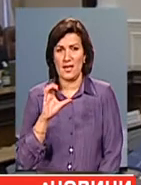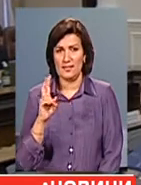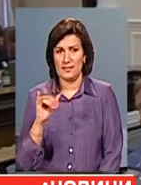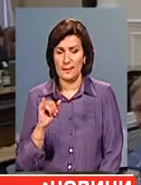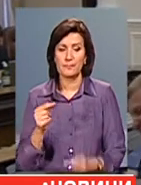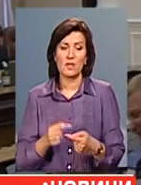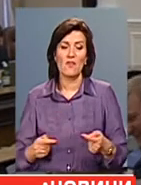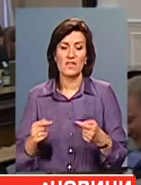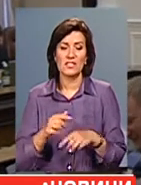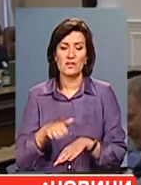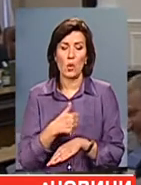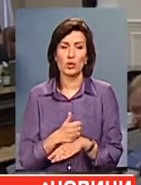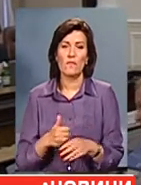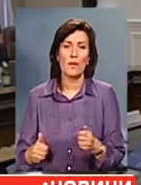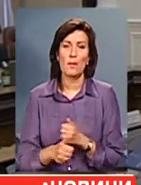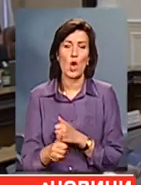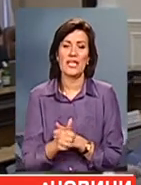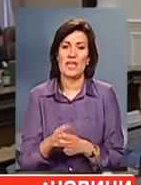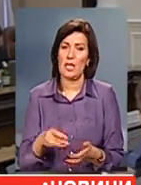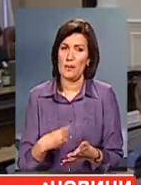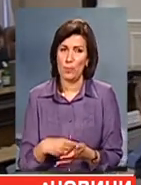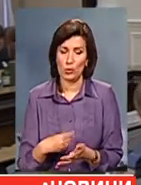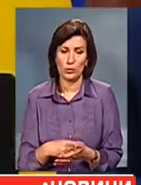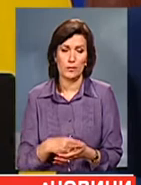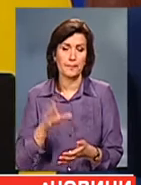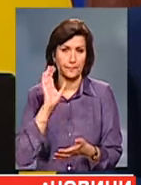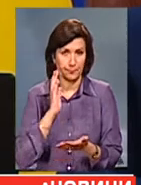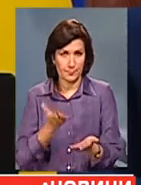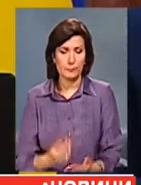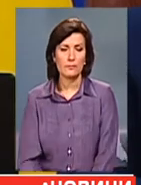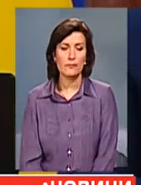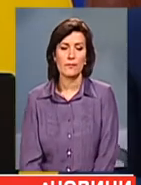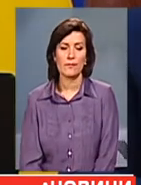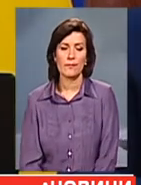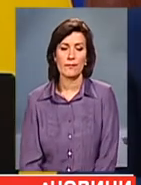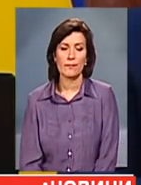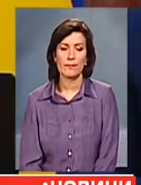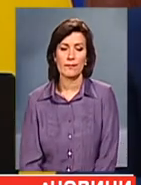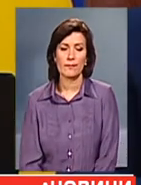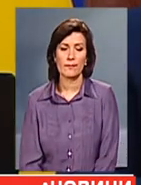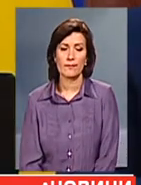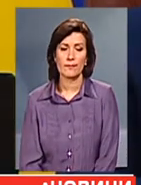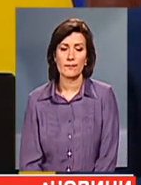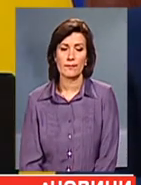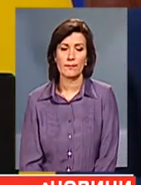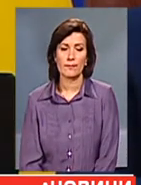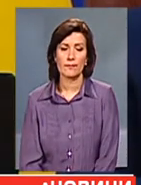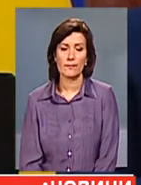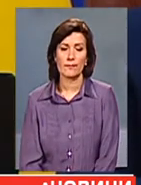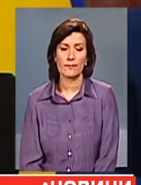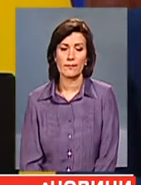Також визначив основні пріоритети бюджету. Пропоную послухати. П'ята сесія Верховної Ради